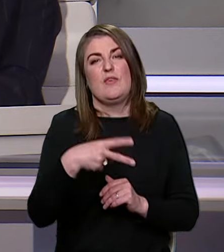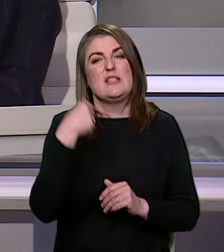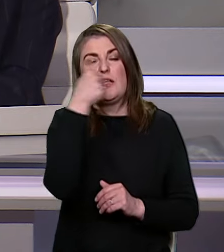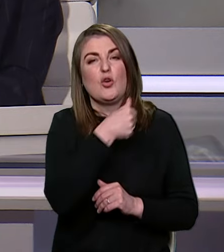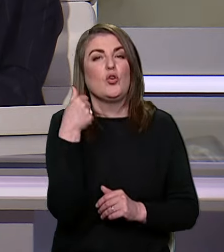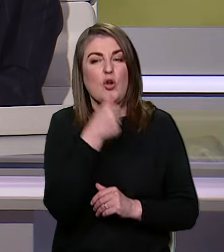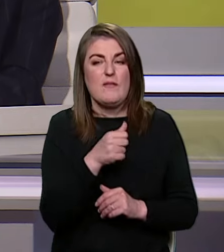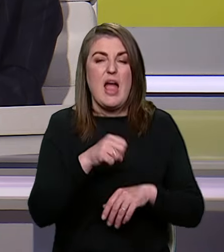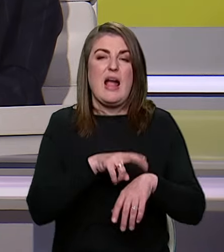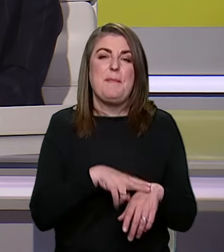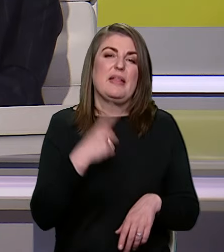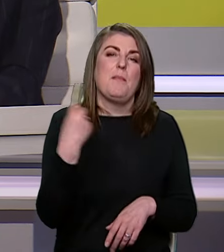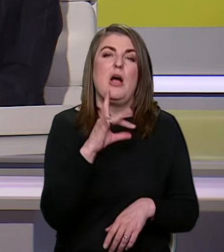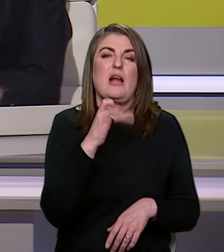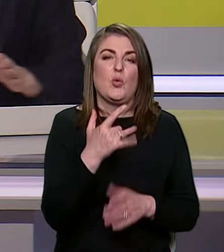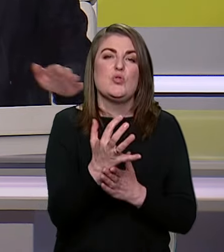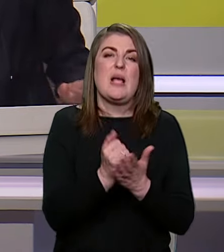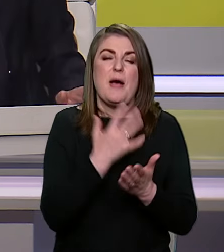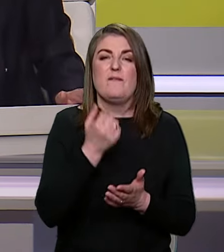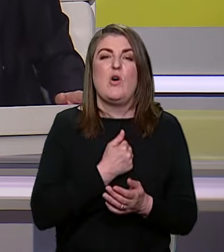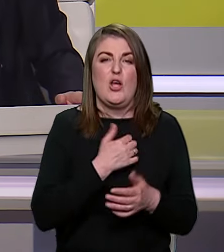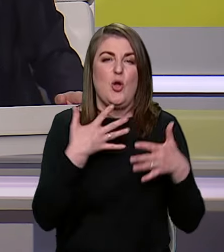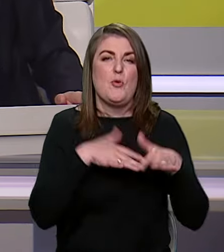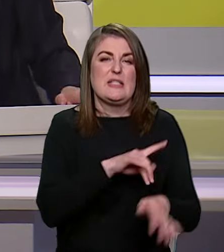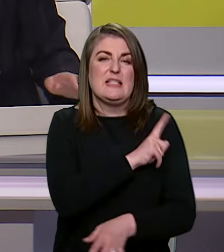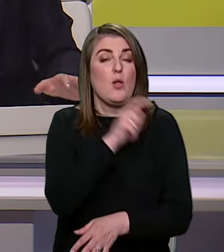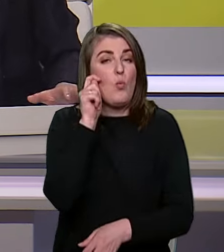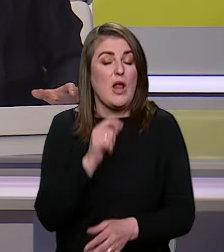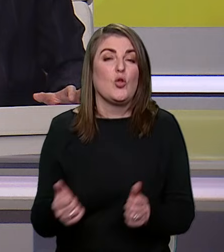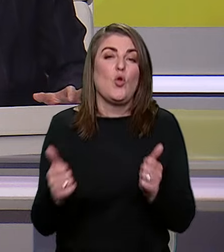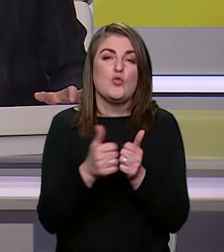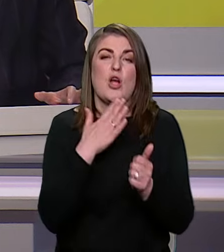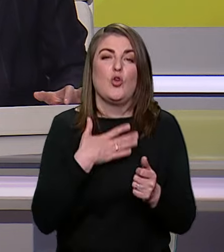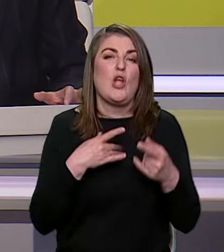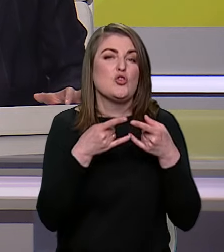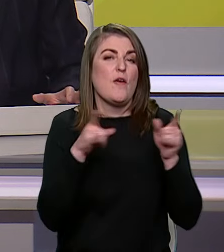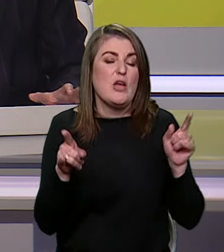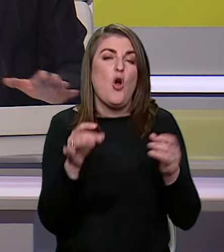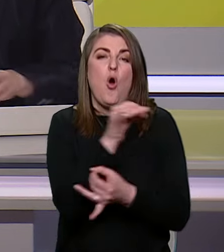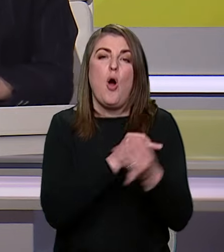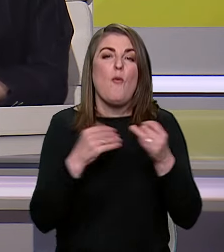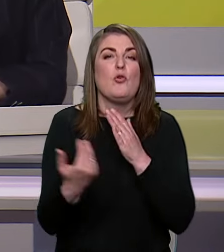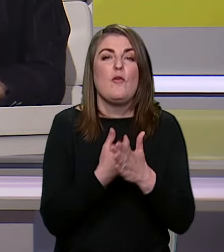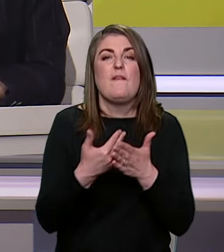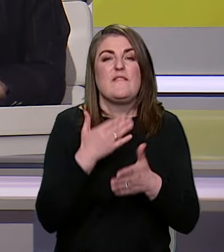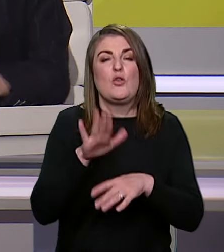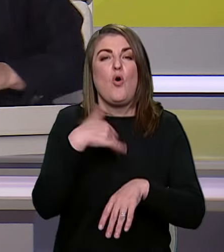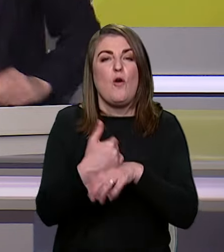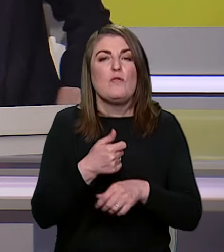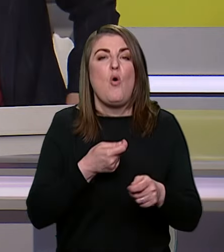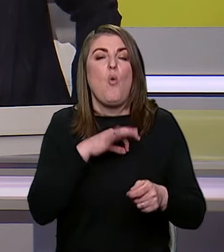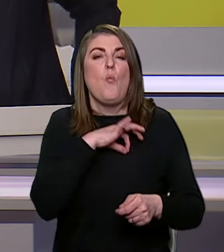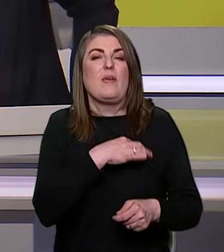2004-2020 років, капітан першого рангу запасу Воєнно-морських сил України, долучався до нашого ефіру, обговорювали новину від головного